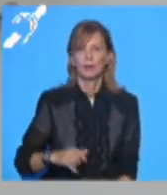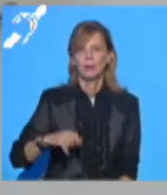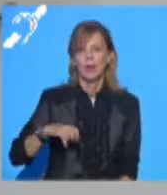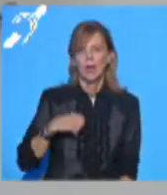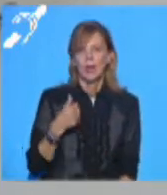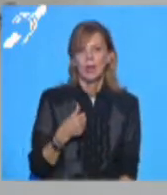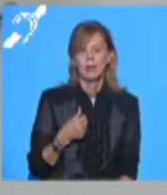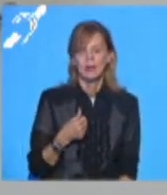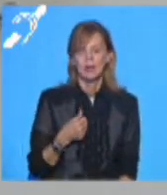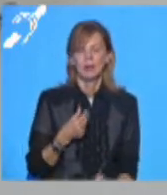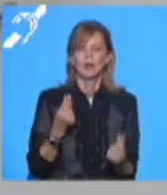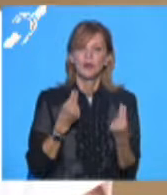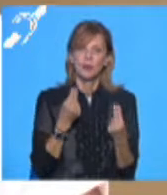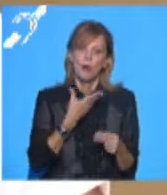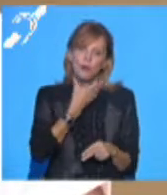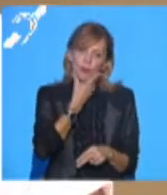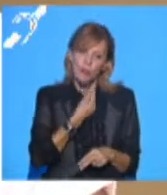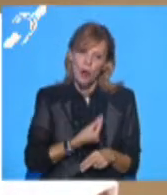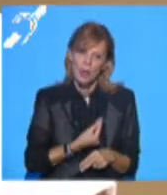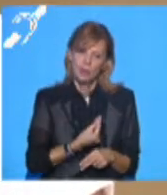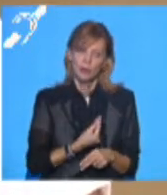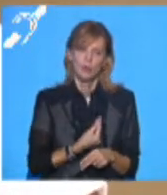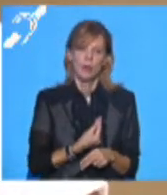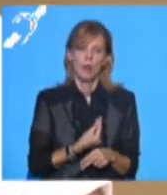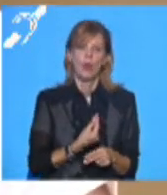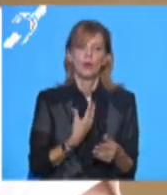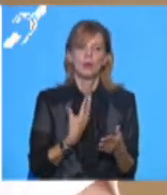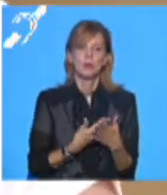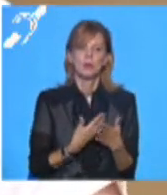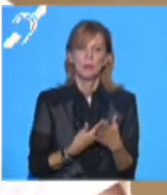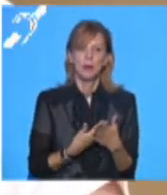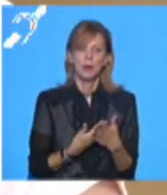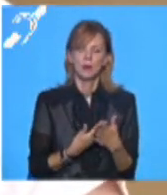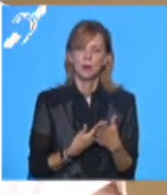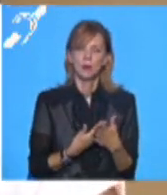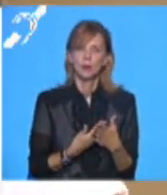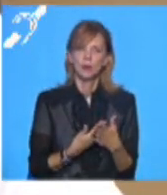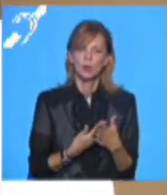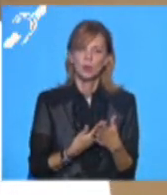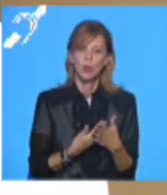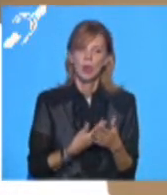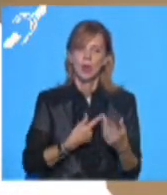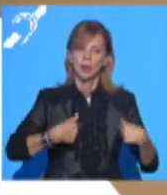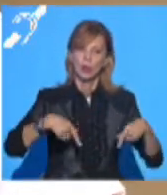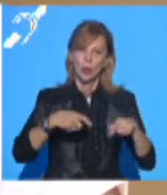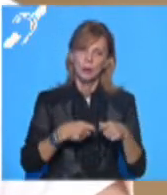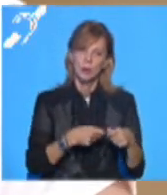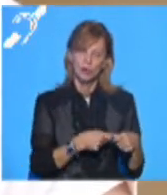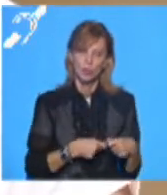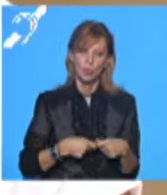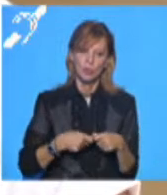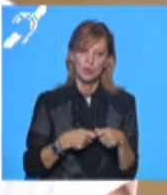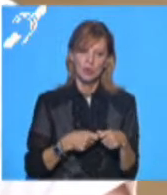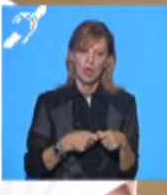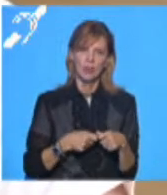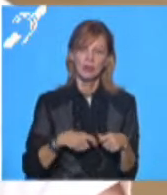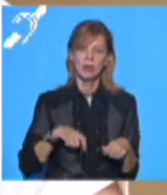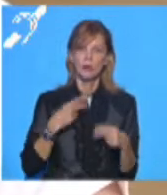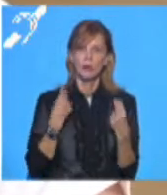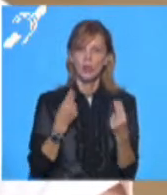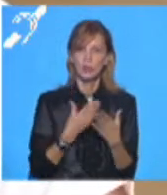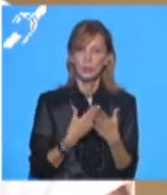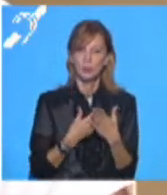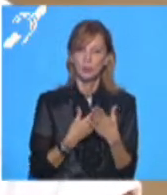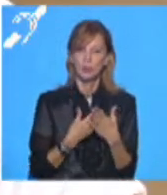gest nobil, da? Un gest foarte frumos din partea dumnealui pentru comunitatea noastră, benefic atât